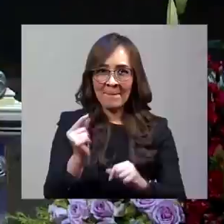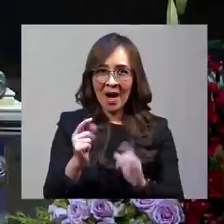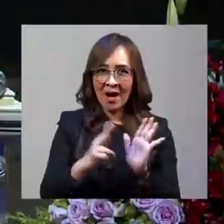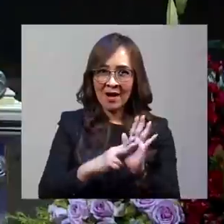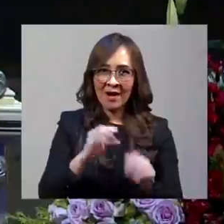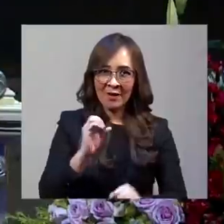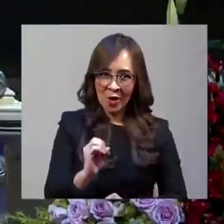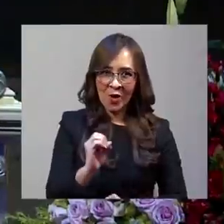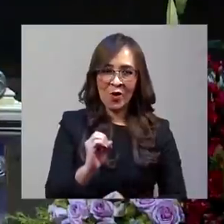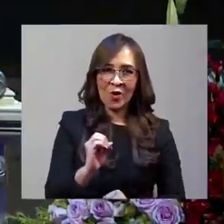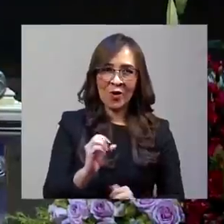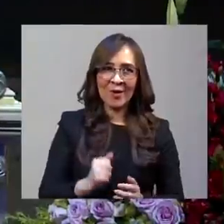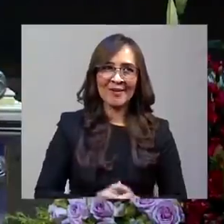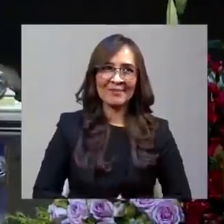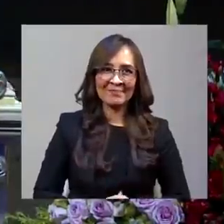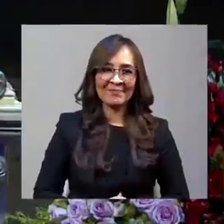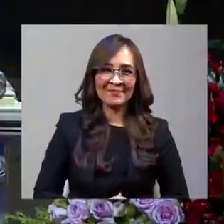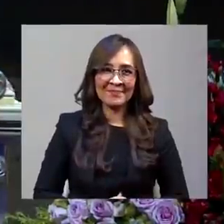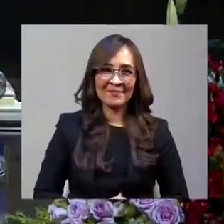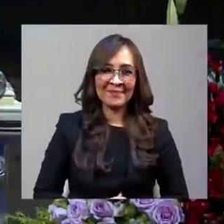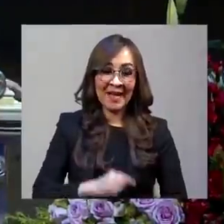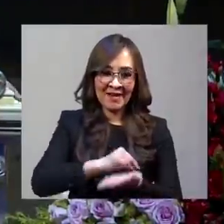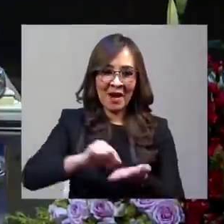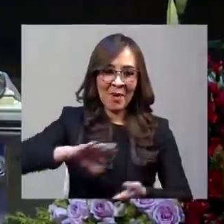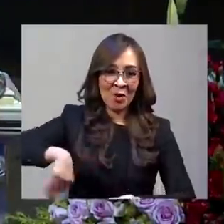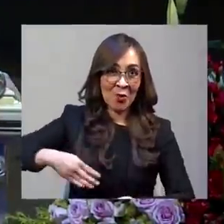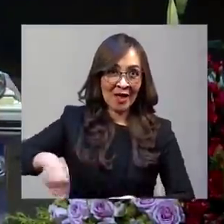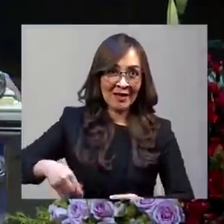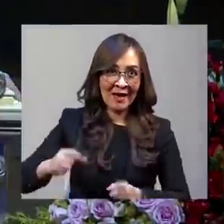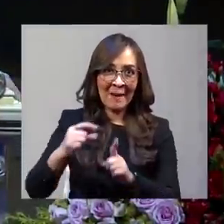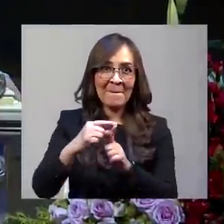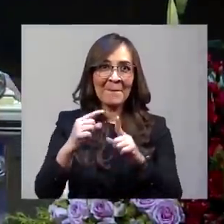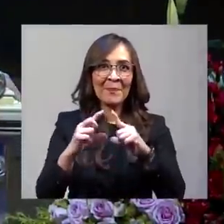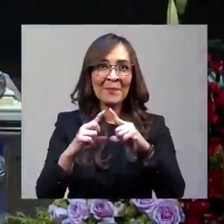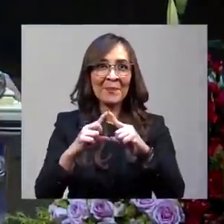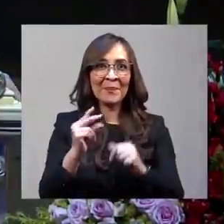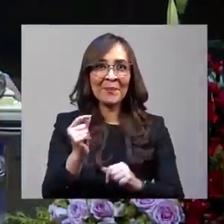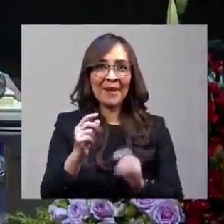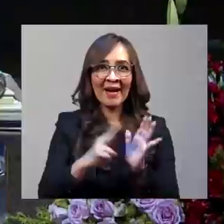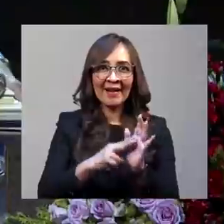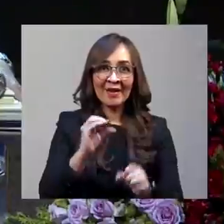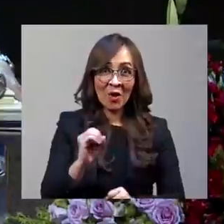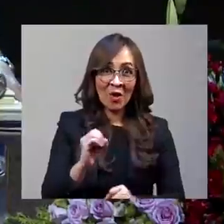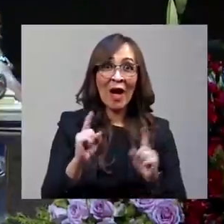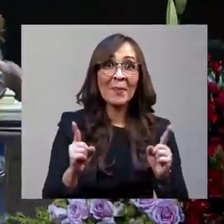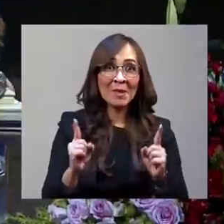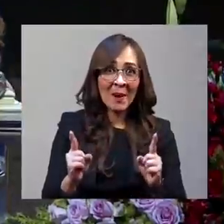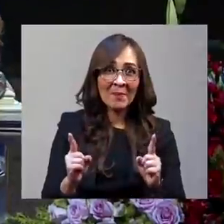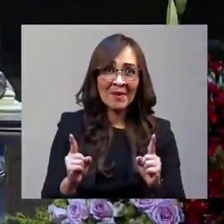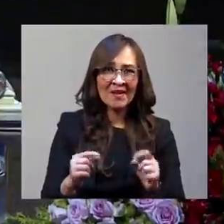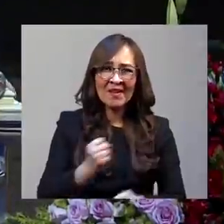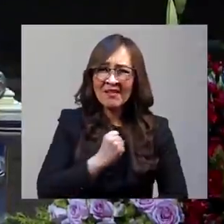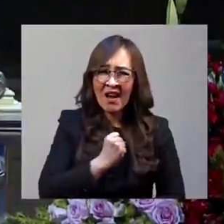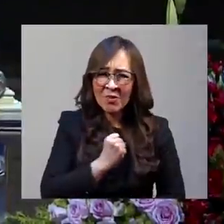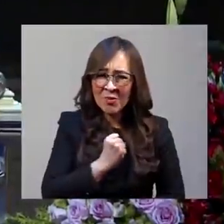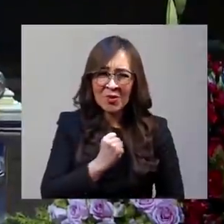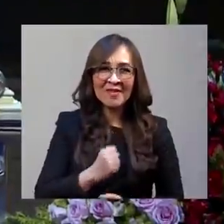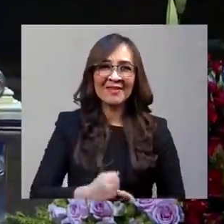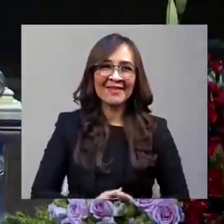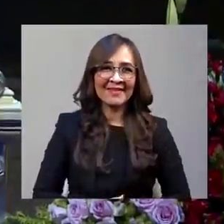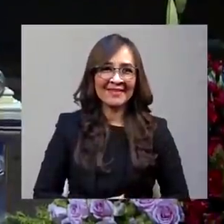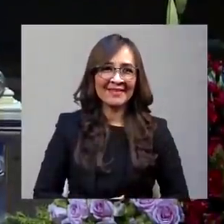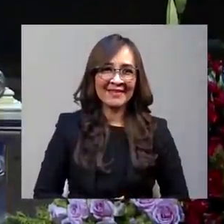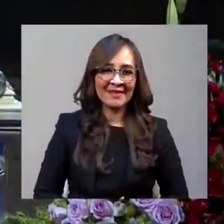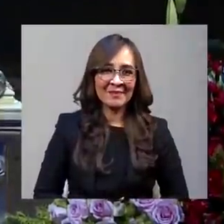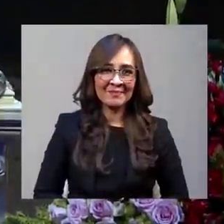Karena dia punya family name Parno. Kalau namanya Sugiono, namanya Sugiono Parno. Kalau namanya Ekwan, Ekwan